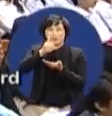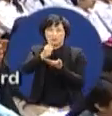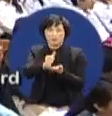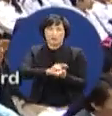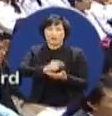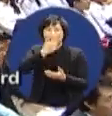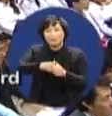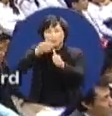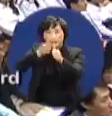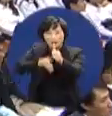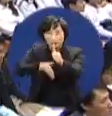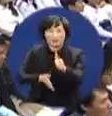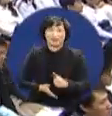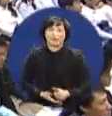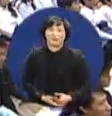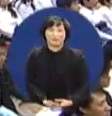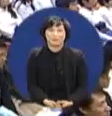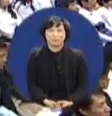축원합니다.